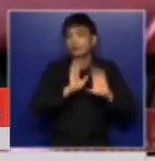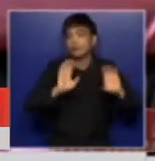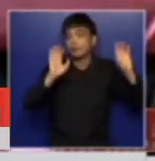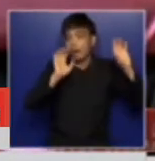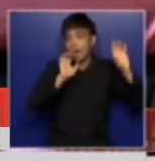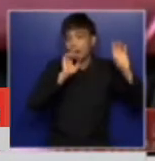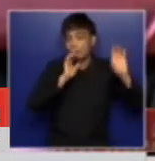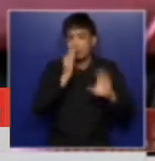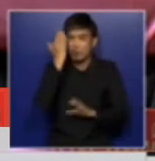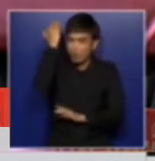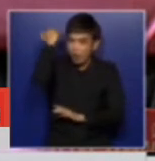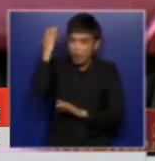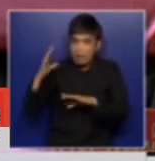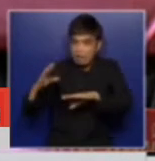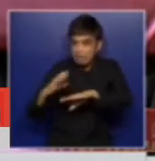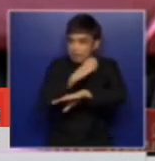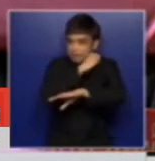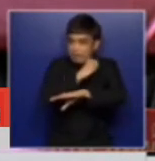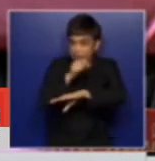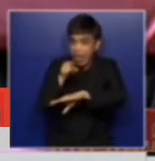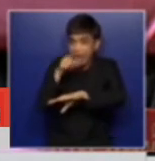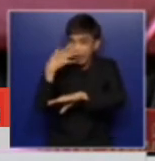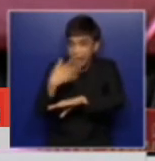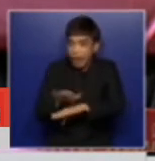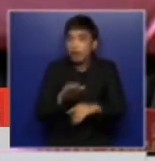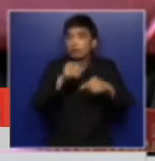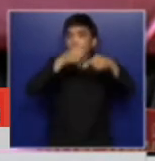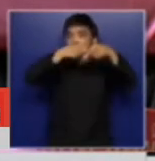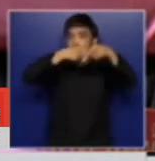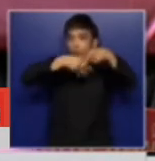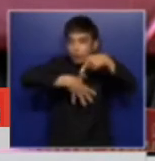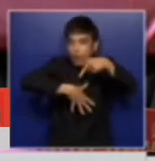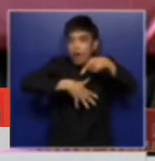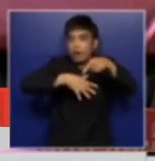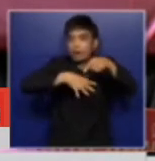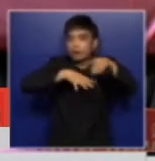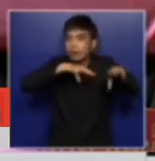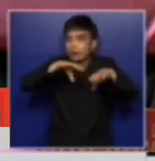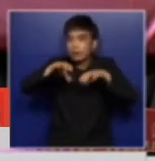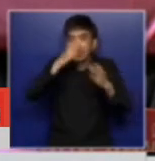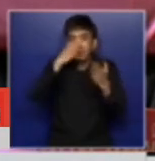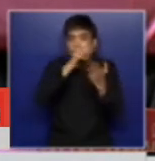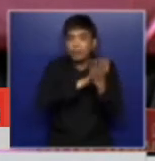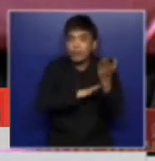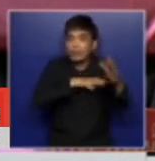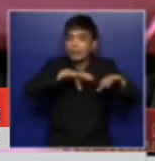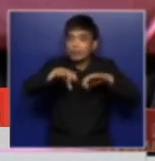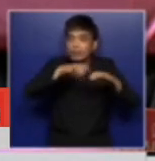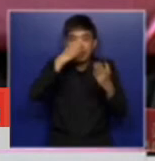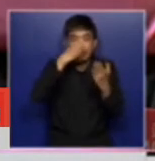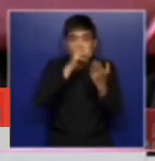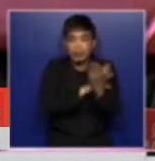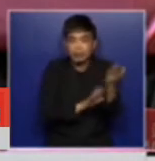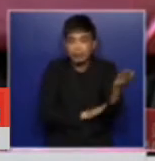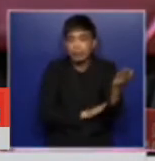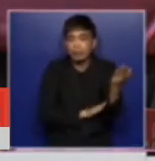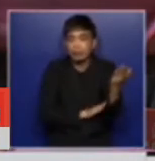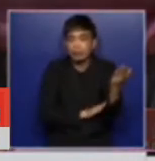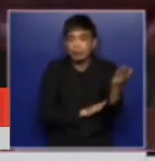ยึดอำนาจมาเนี่ยโครงสร้างของประเทศนะครับโครงสร้างการบริหารประเทศเนี่ยท่านไป